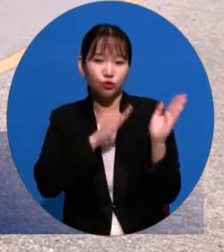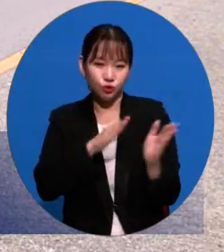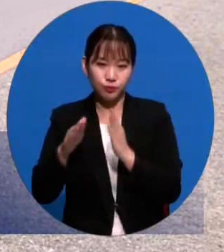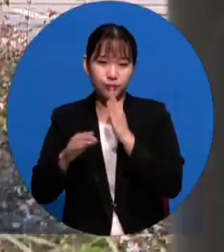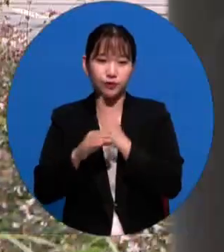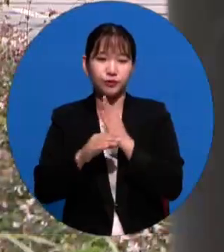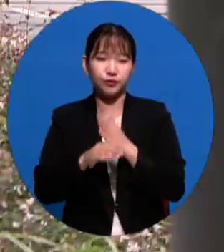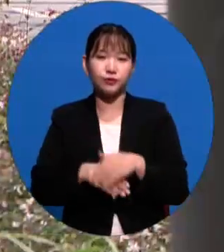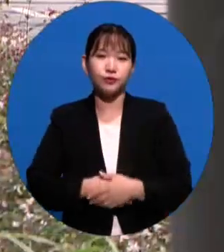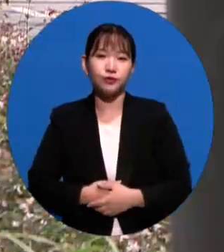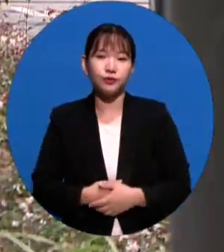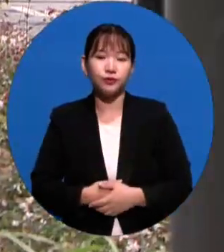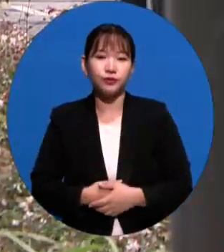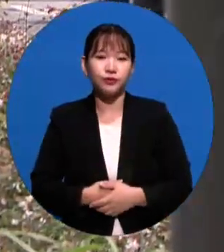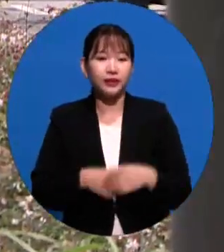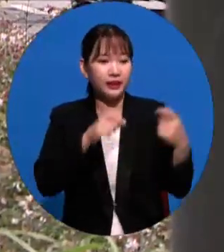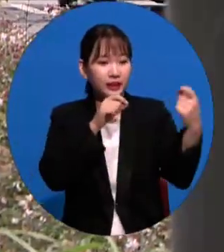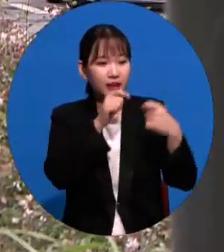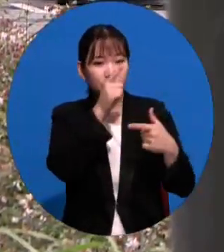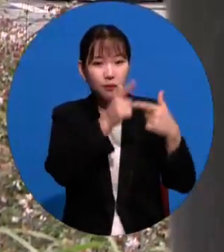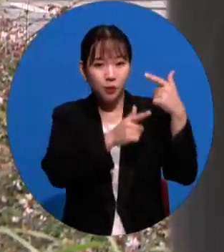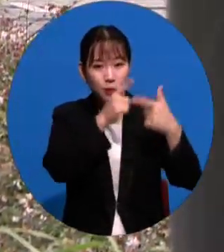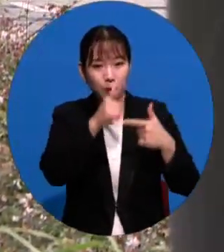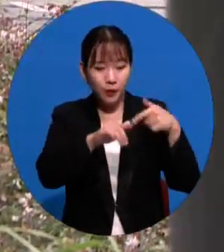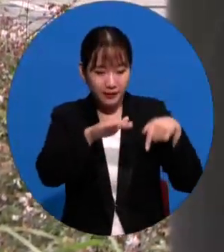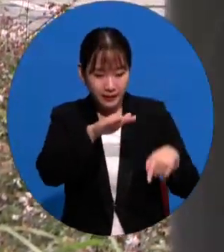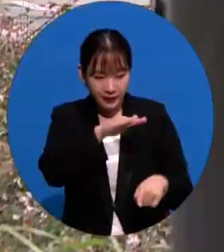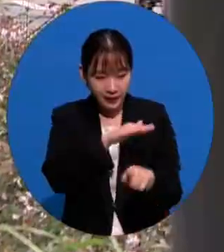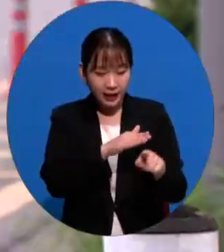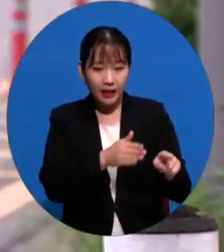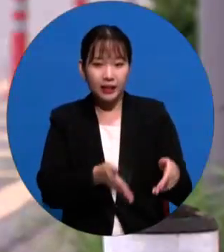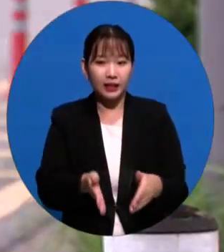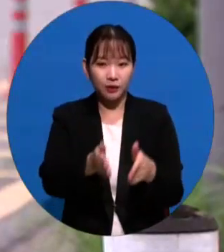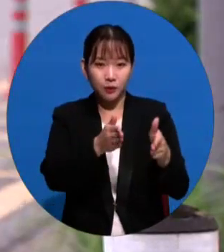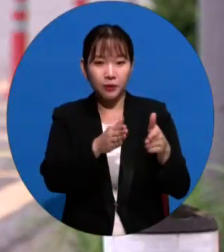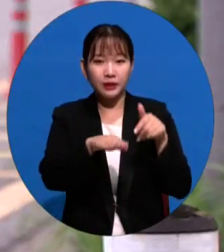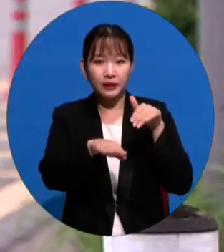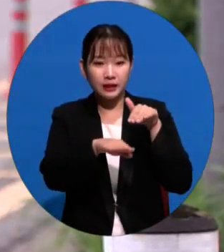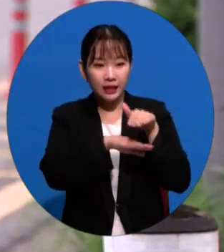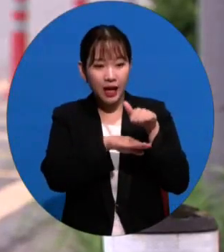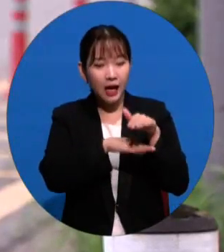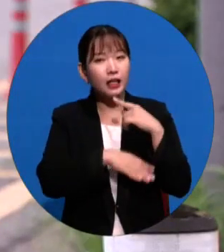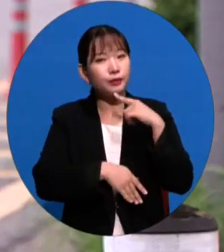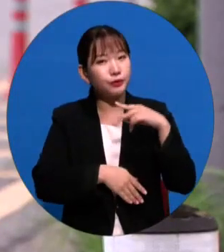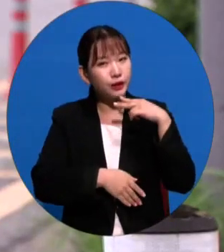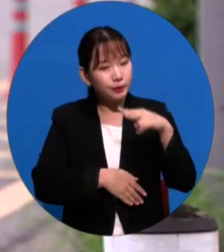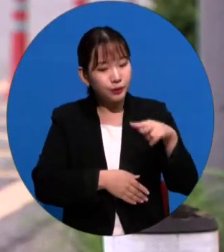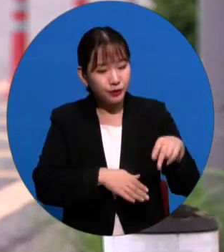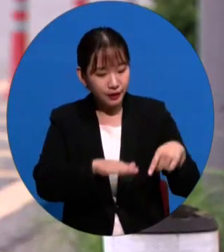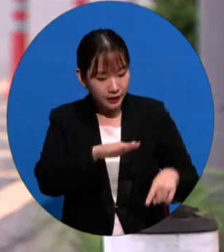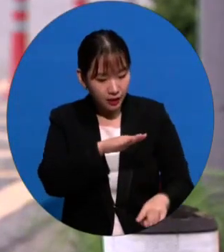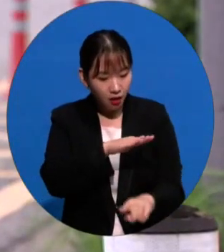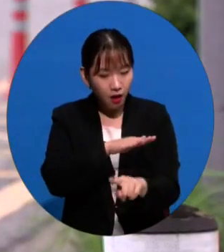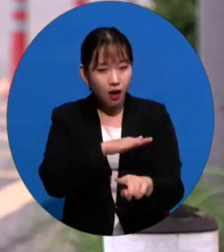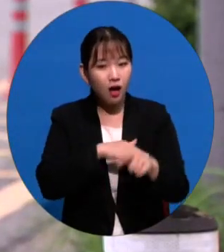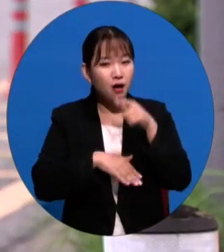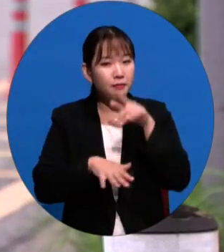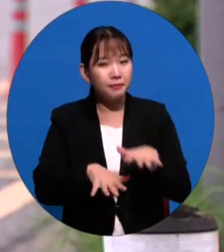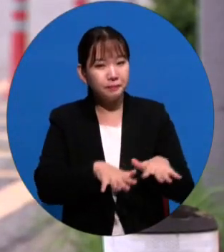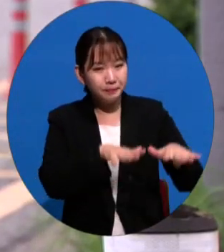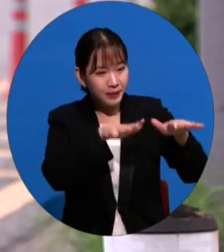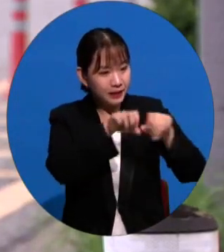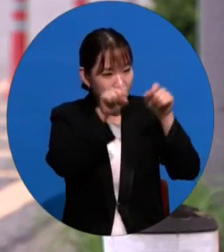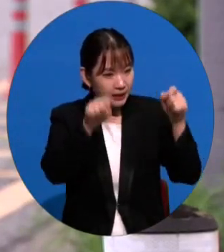하고 있었습니다. 인근에 있는 목포의 한 지하차도입니다. 차로 1, 2분 거리에 있는 지하차도인데 침수 차단